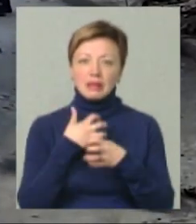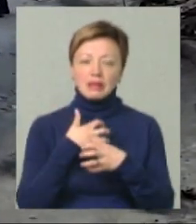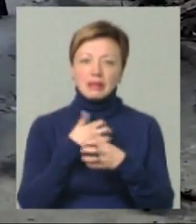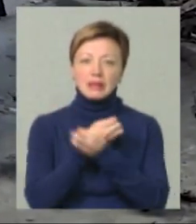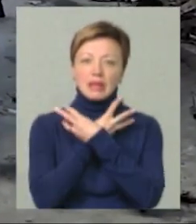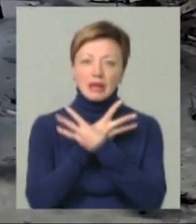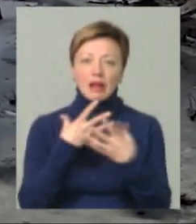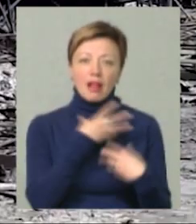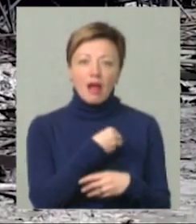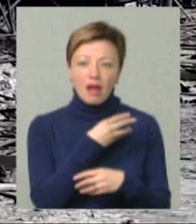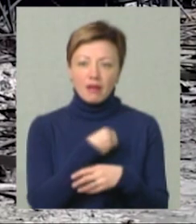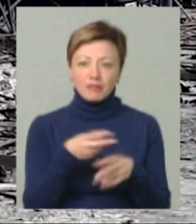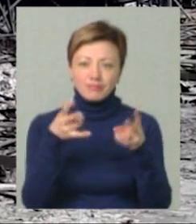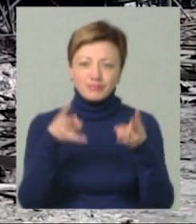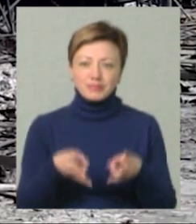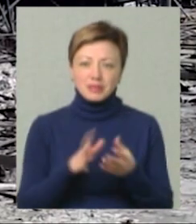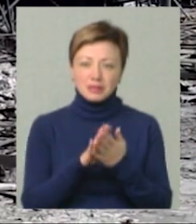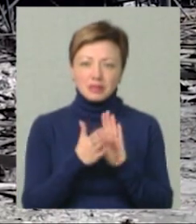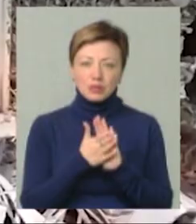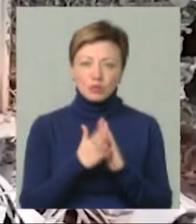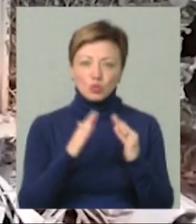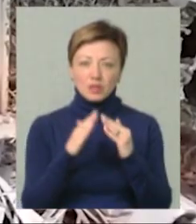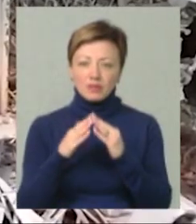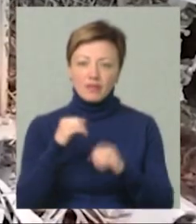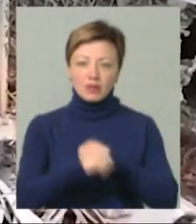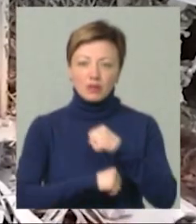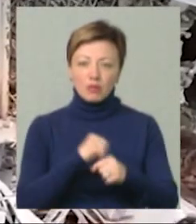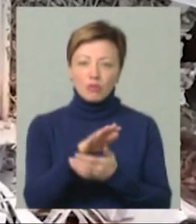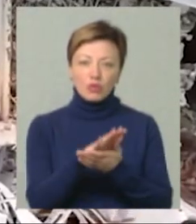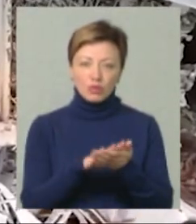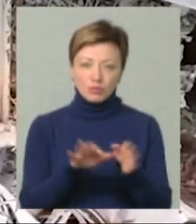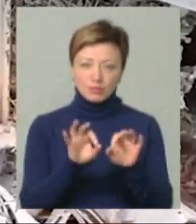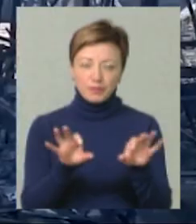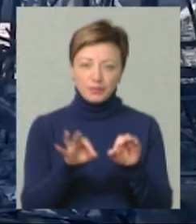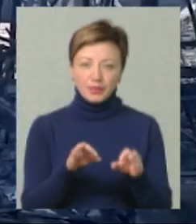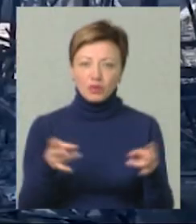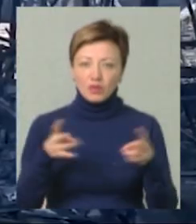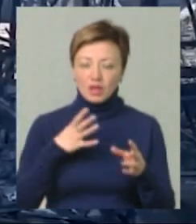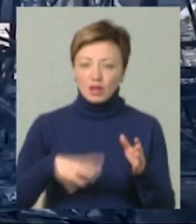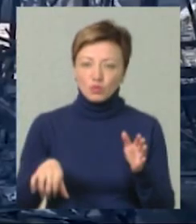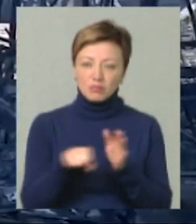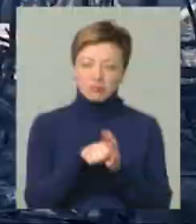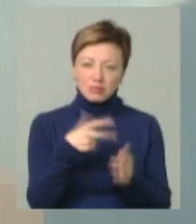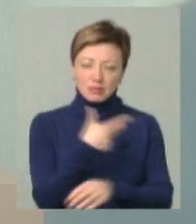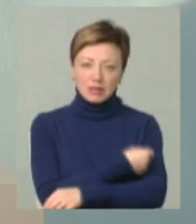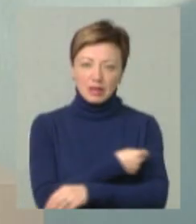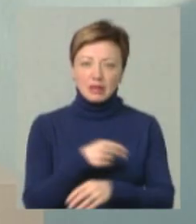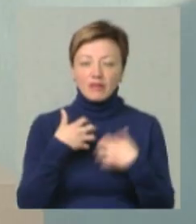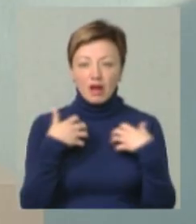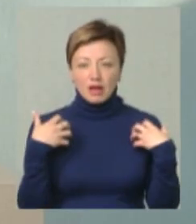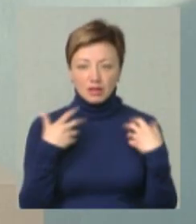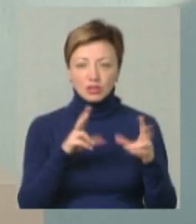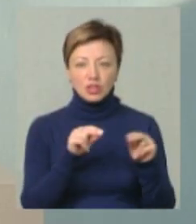у жалюгідному стані будівлі із ведмедями. Продовжую цитувати, доведеться умертвляти або усипляти тварин.